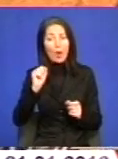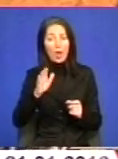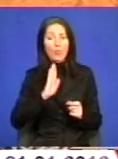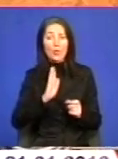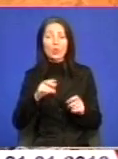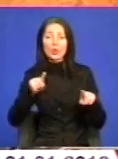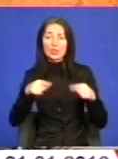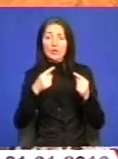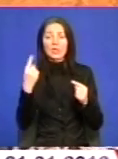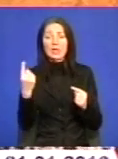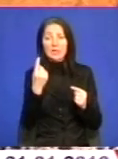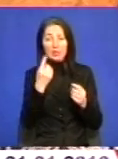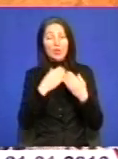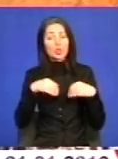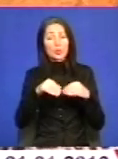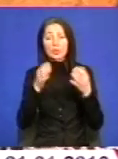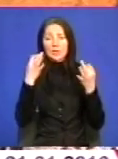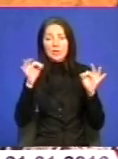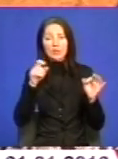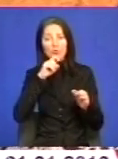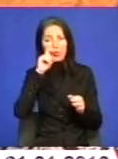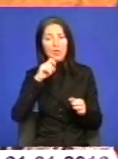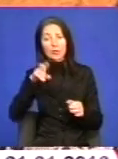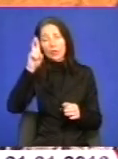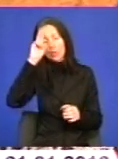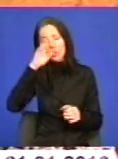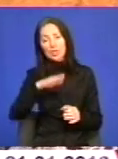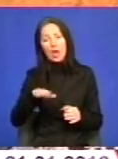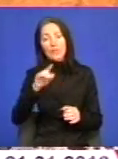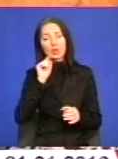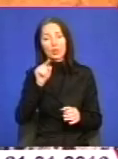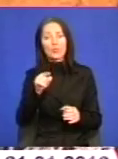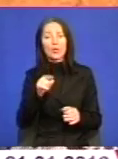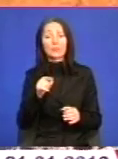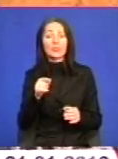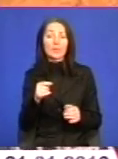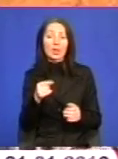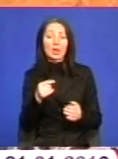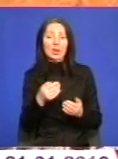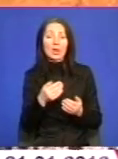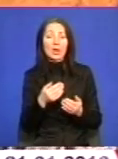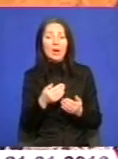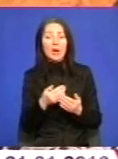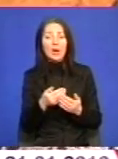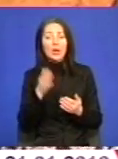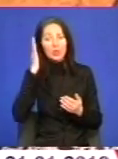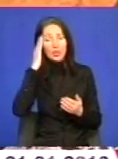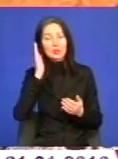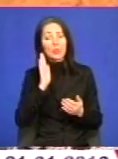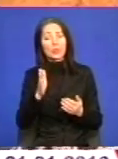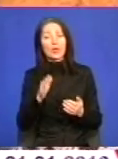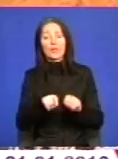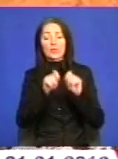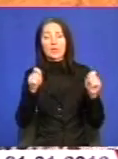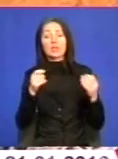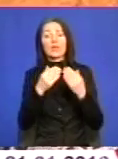створення єдиної соборної незалежної української держави. І тому логічно було відкрити виставку